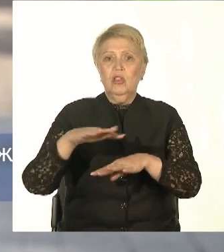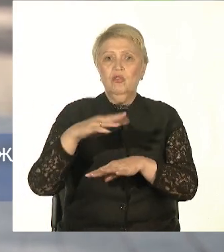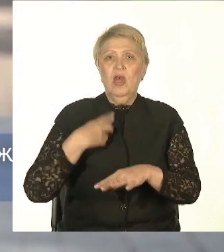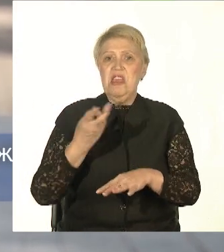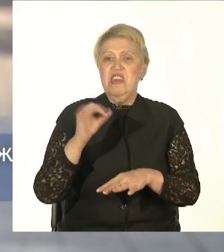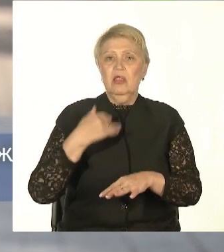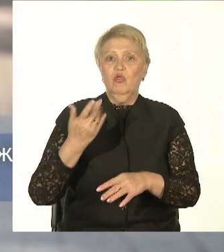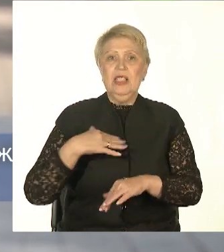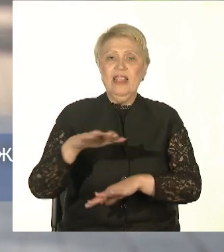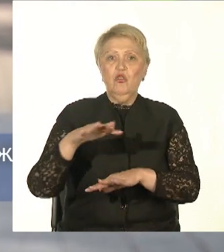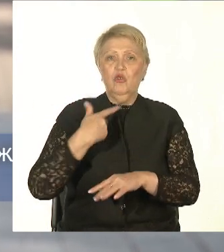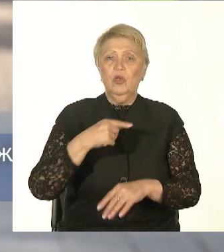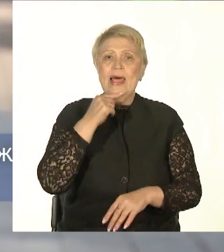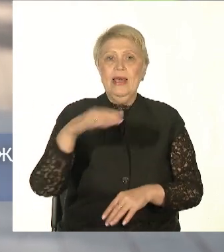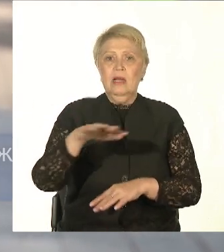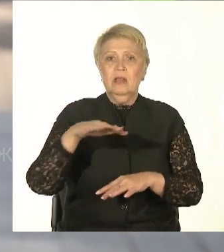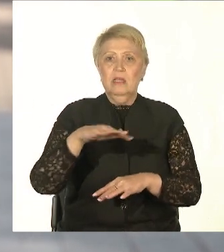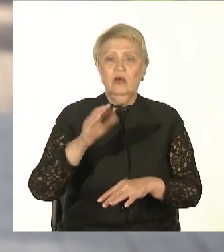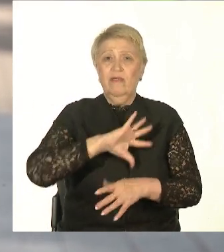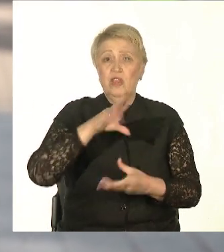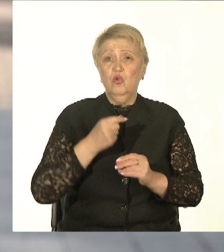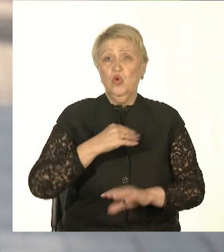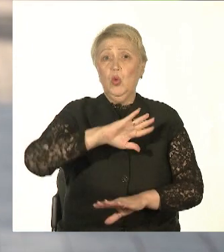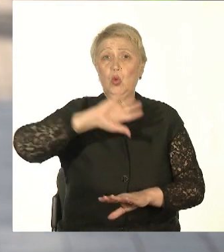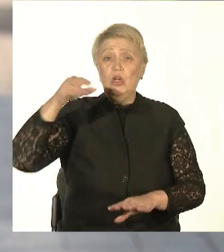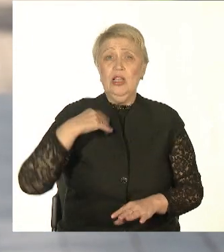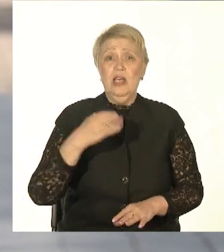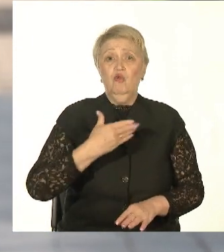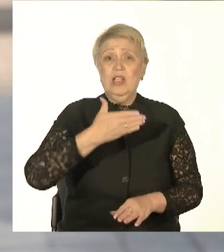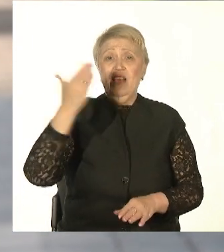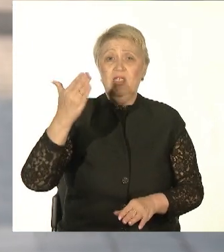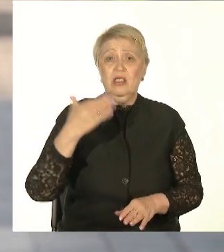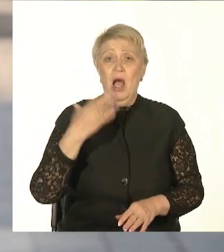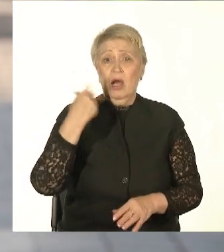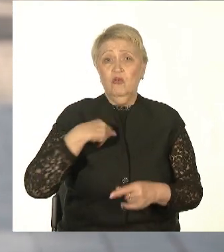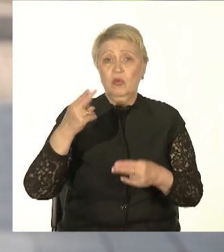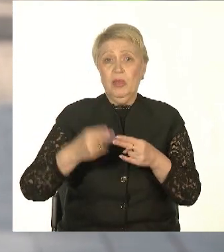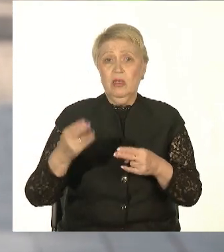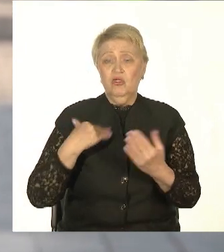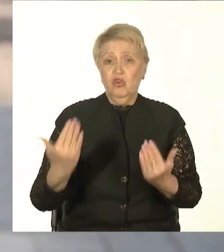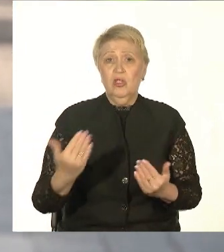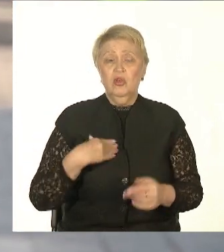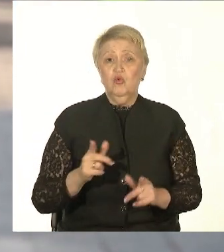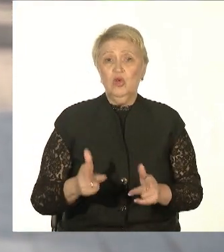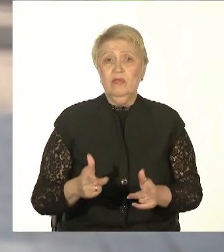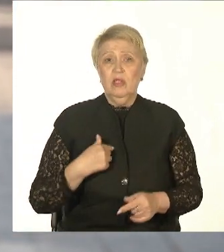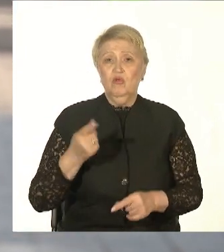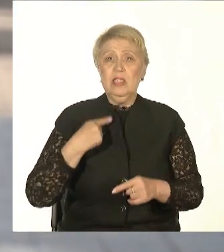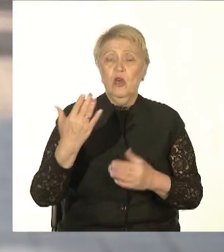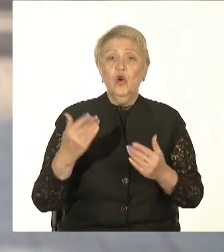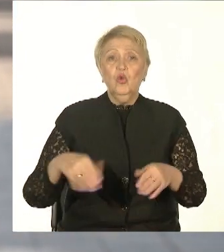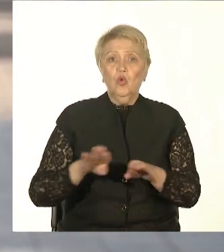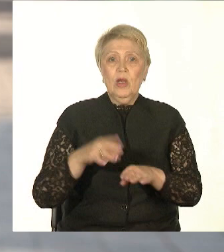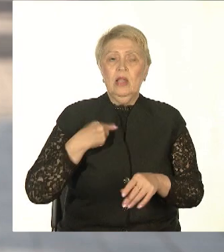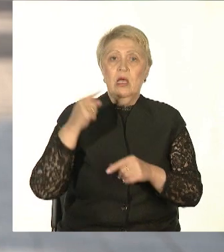Эти территории от Советского Союза ушли, когда он прекратил свое существование. И только на Дальнем Востоке пограничники